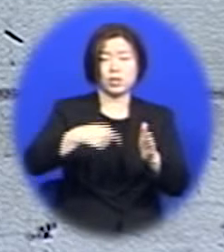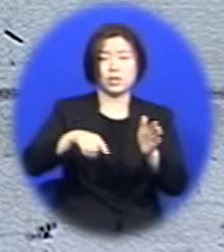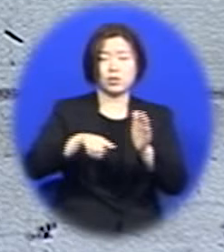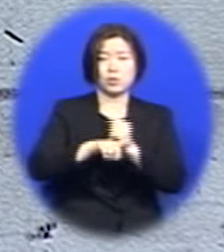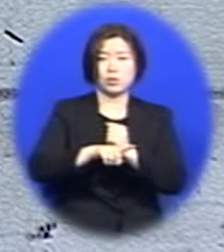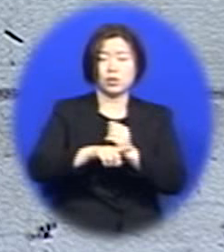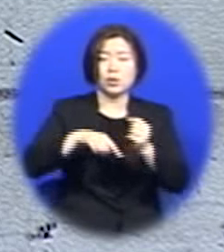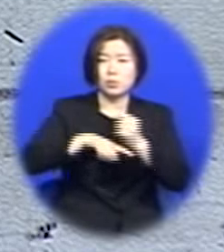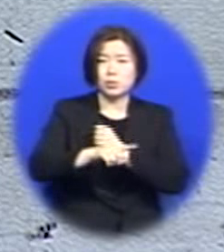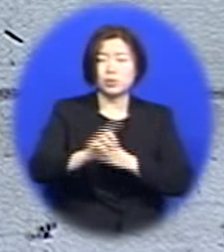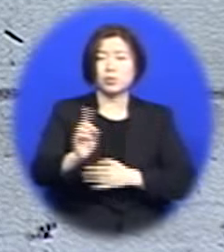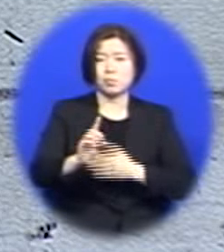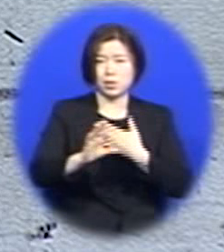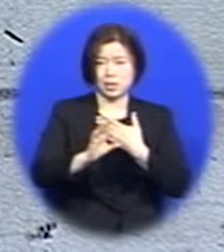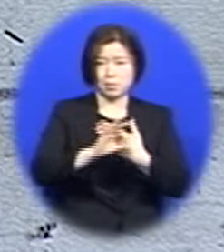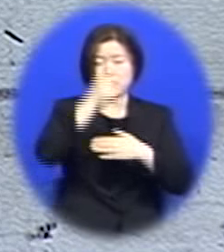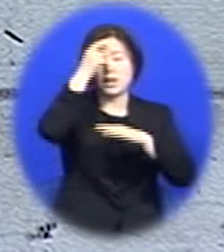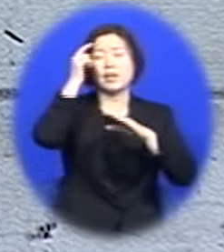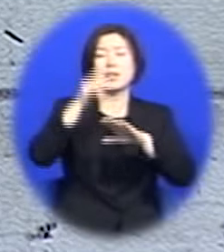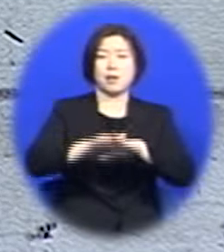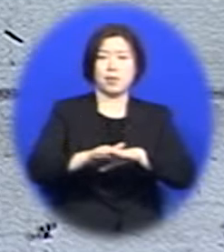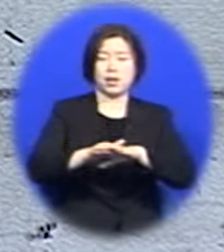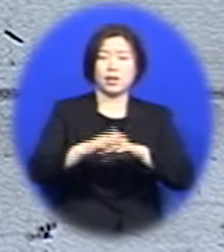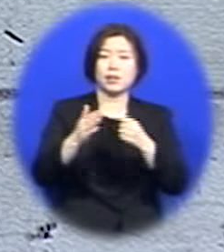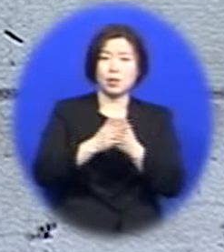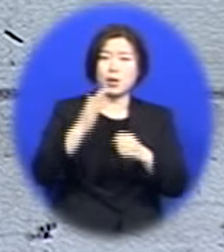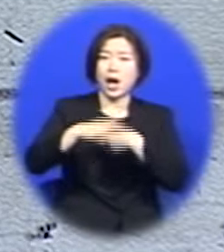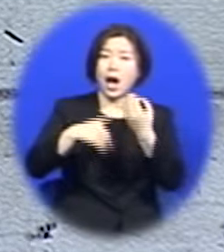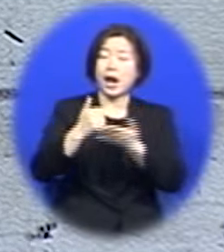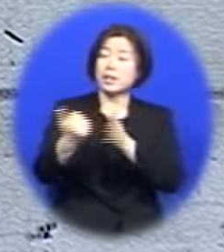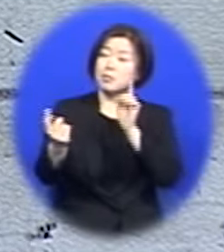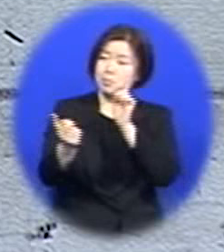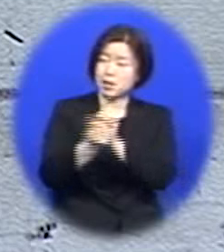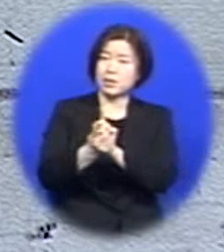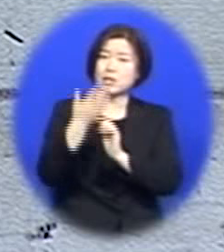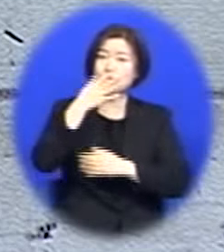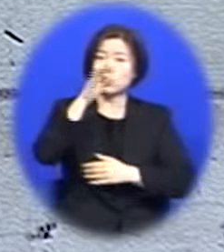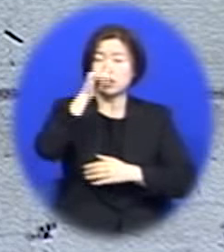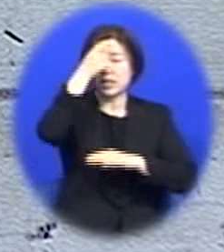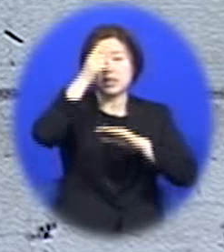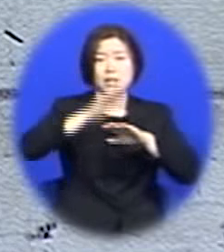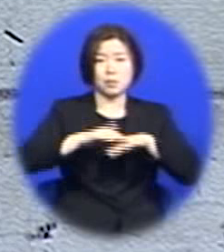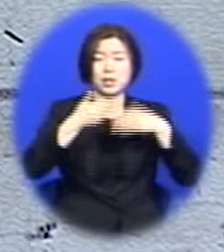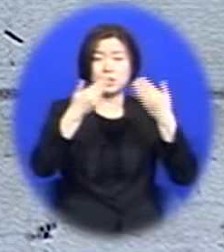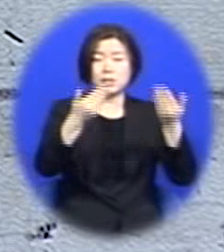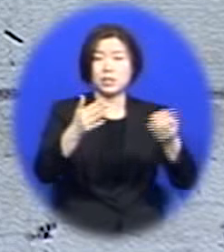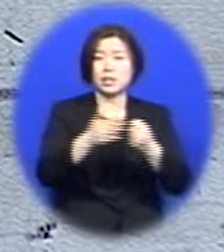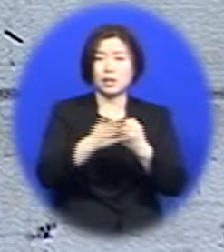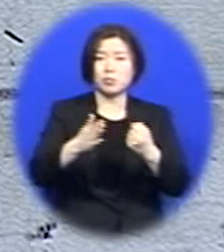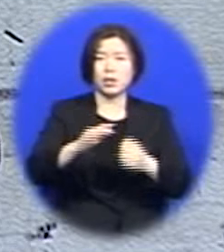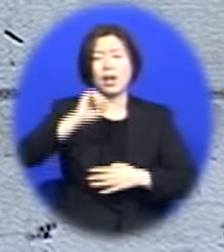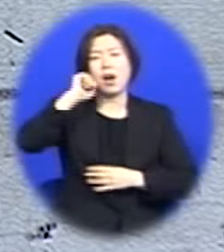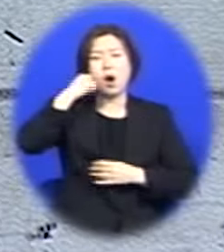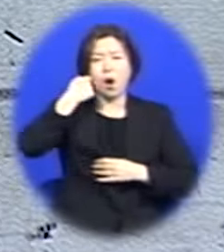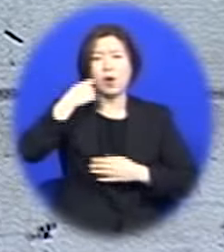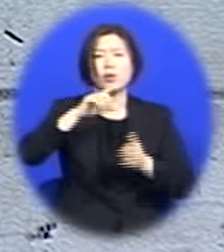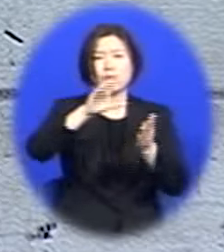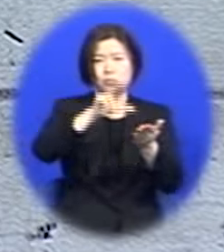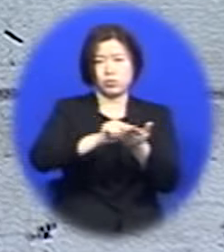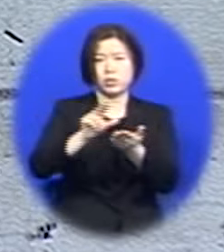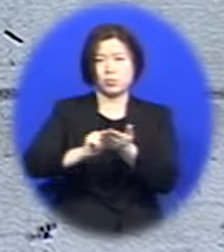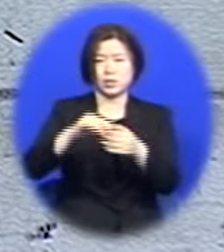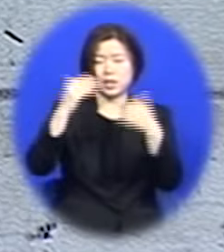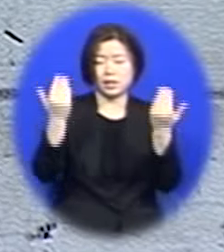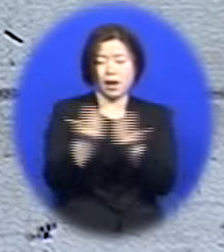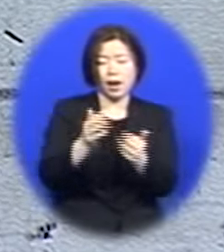때문이었습니다. 하나님을 만나는 예배가 드려지니까 그들은 그 어려운 문제들을 다 이겨낼